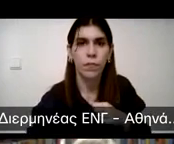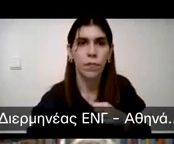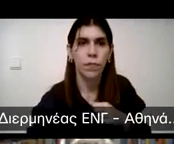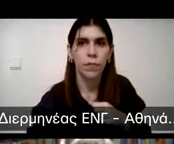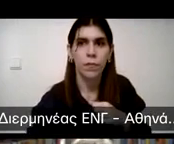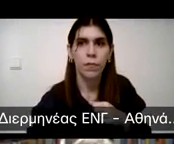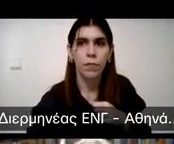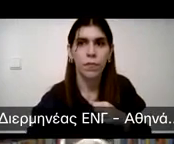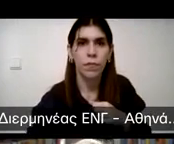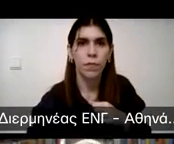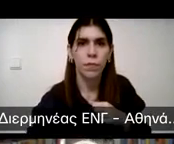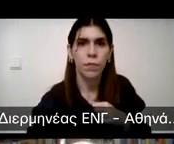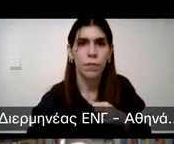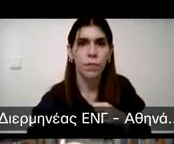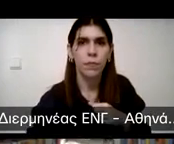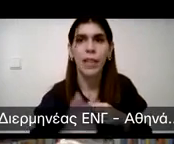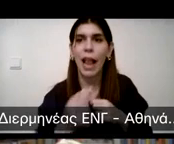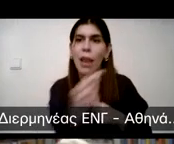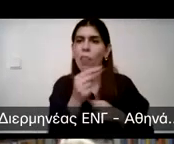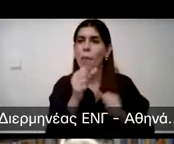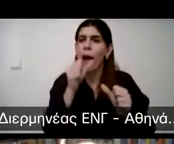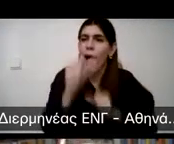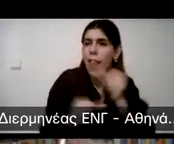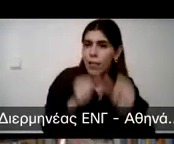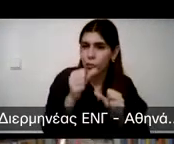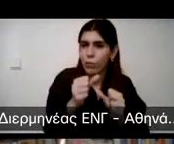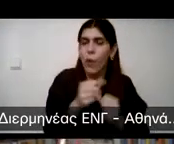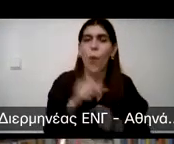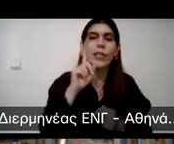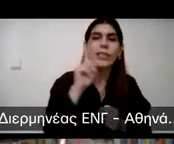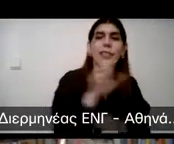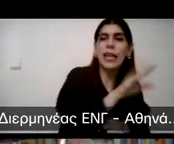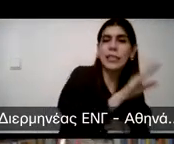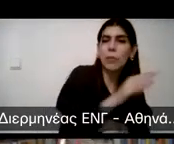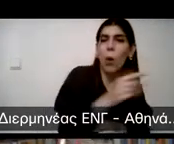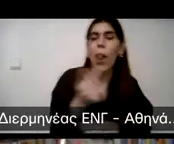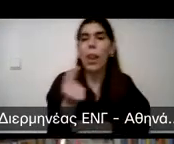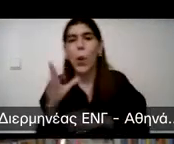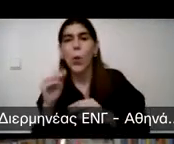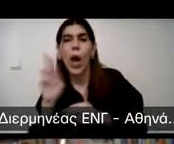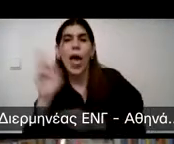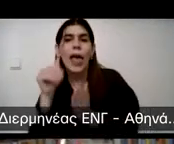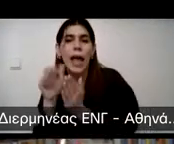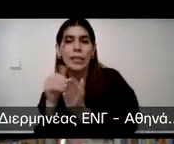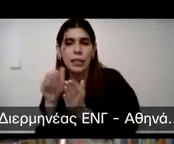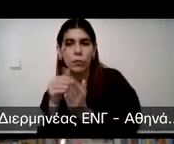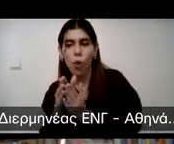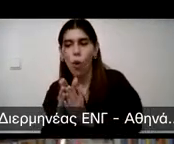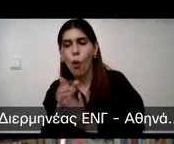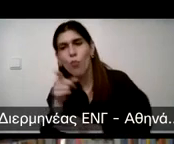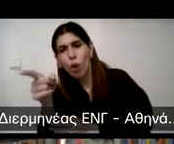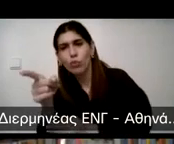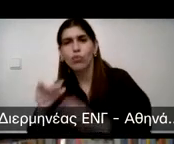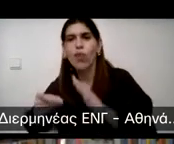Αλλάζουμε θέμα. Φεύγουμε από το σεξισμό και πάμε στον ρατσισμό, στον ρευστό μάλιστα ρατσισμό προς τους μετανάστες και